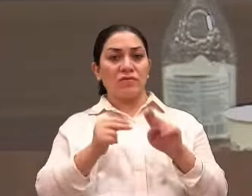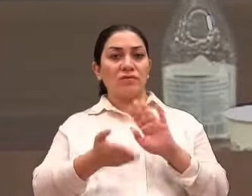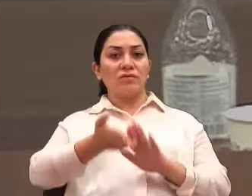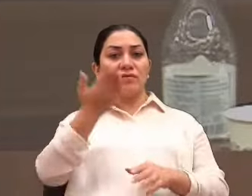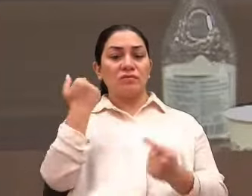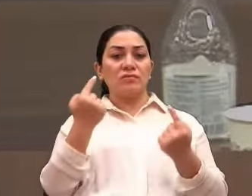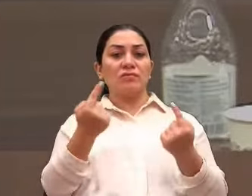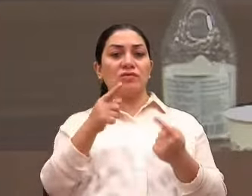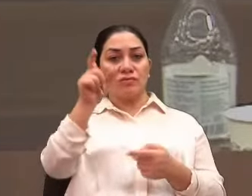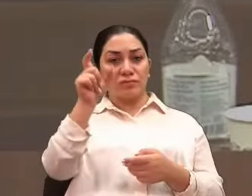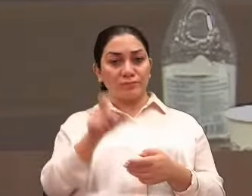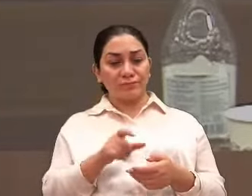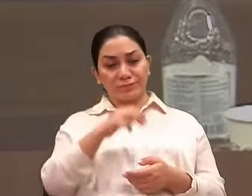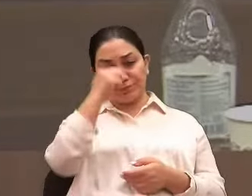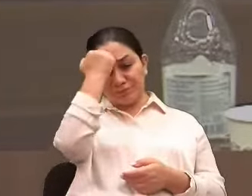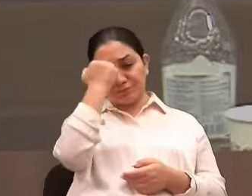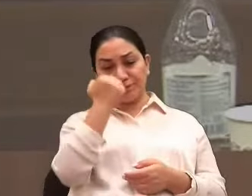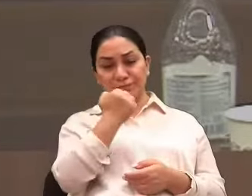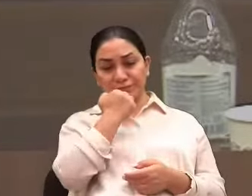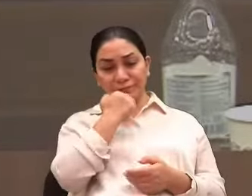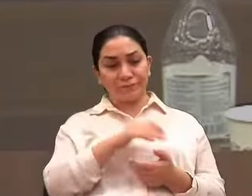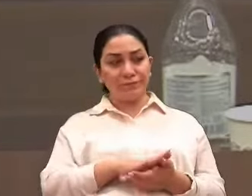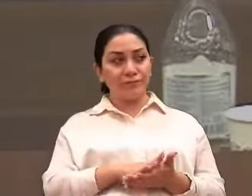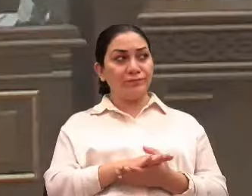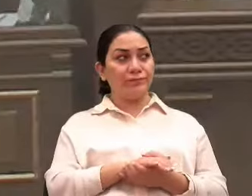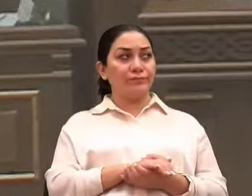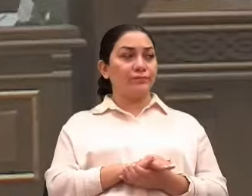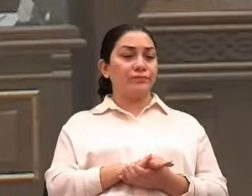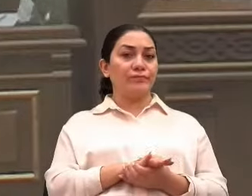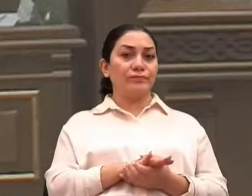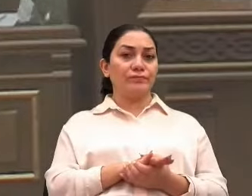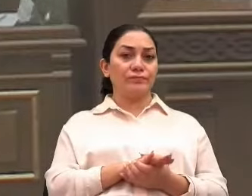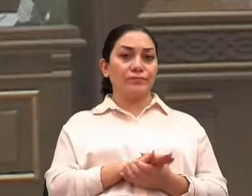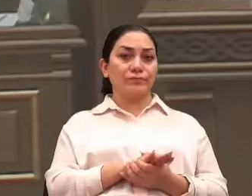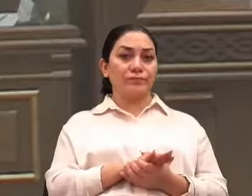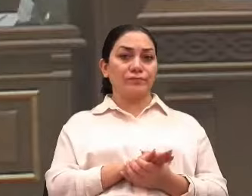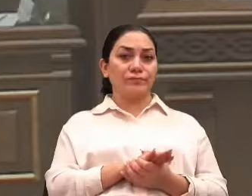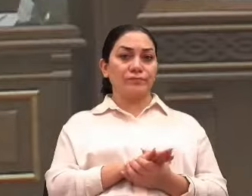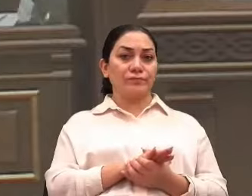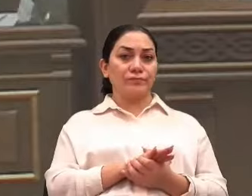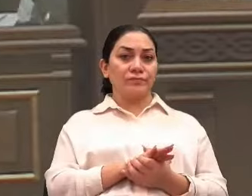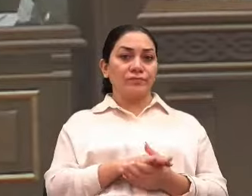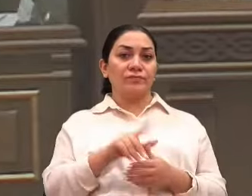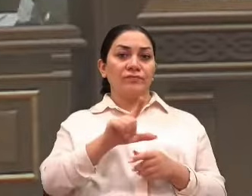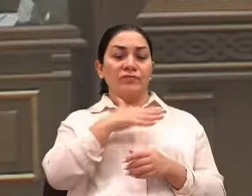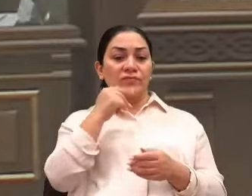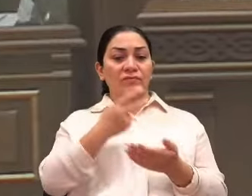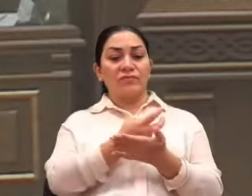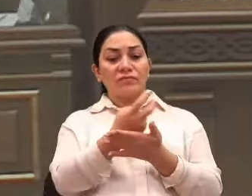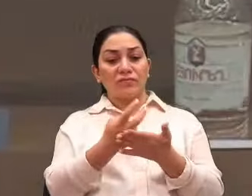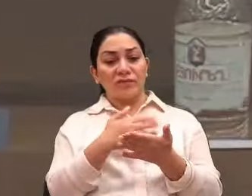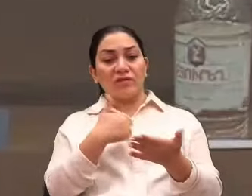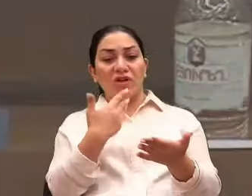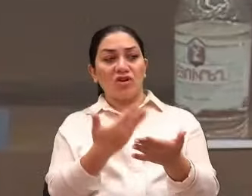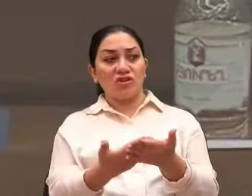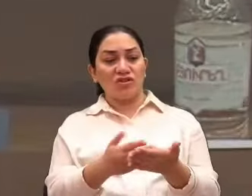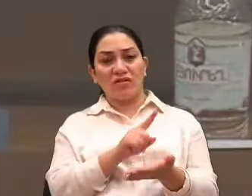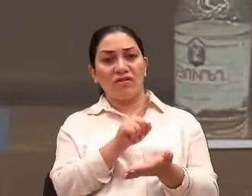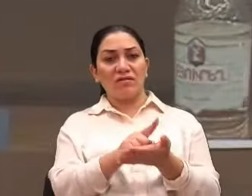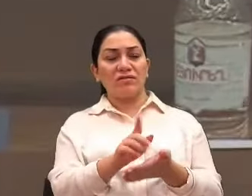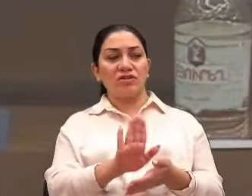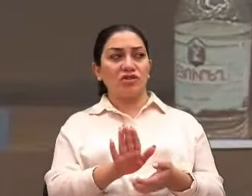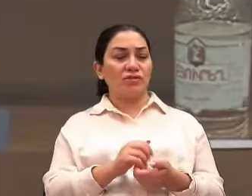պաշտոնյա։ Շնորհակալություն, պարոն Ղազարյան։ Ավելի շատ մտահոգություն եւ առաջարկություն է սա, քան